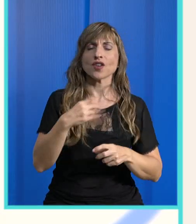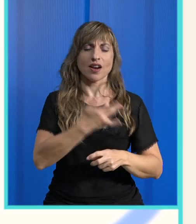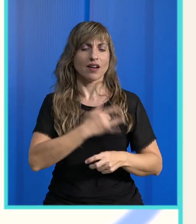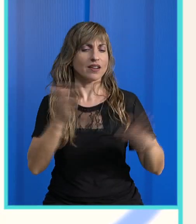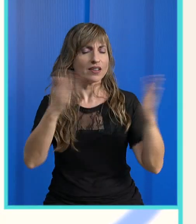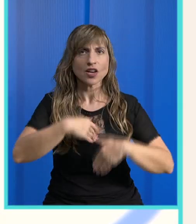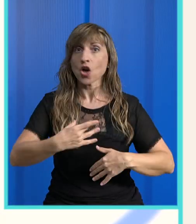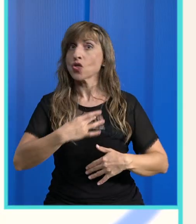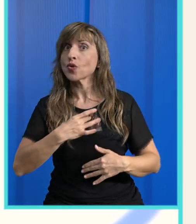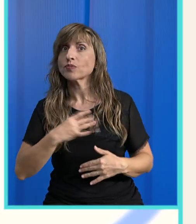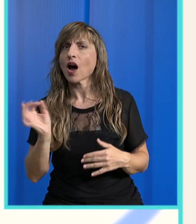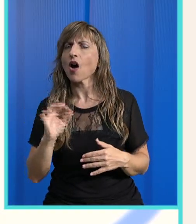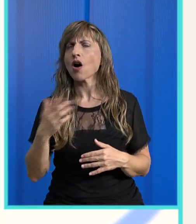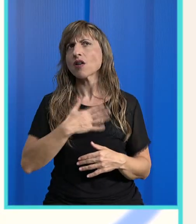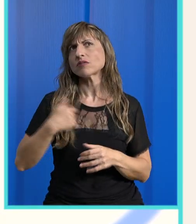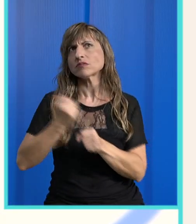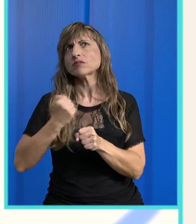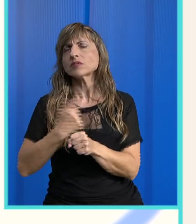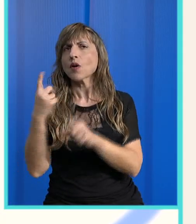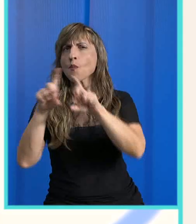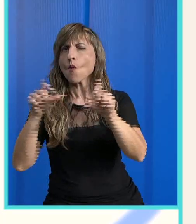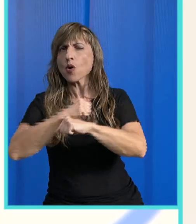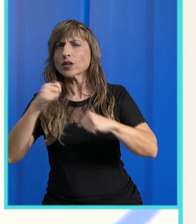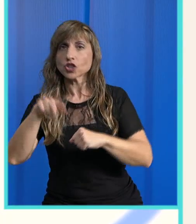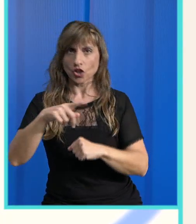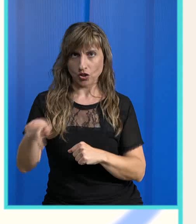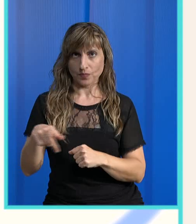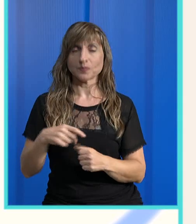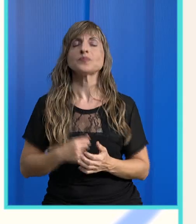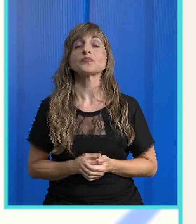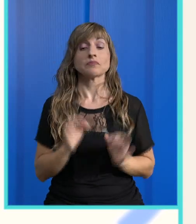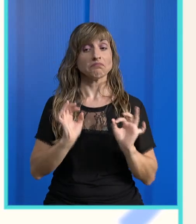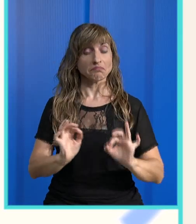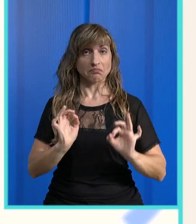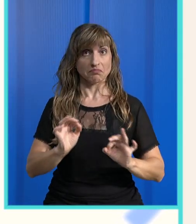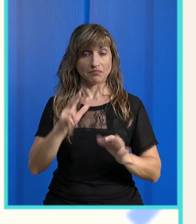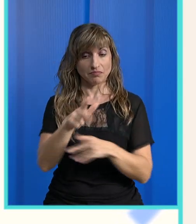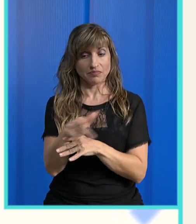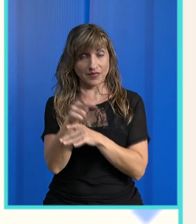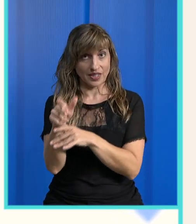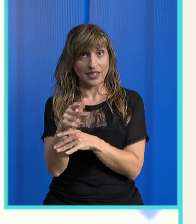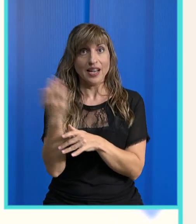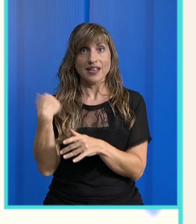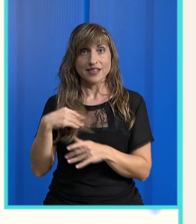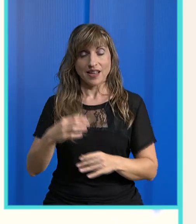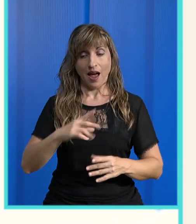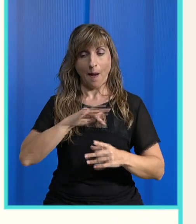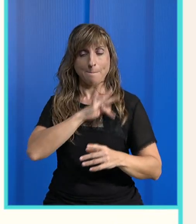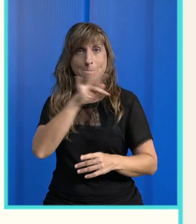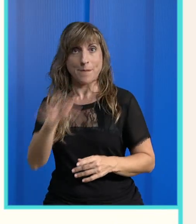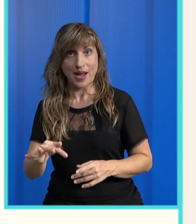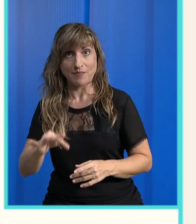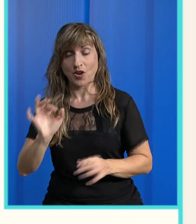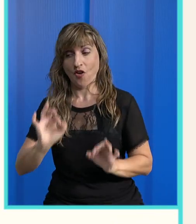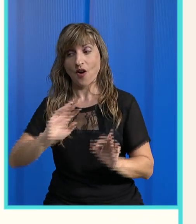dubtes i la decisió de si volen treballar en una multinacional o no. De moment, el film ja va rebre a la millor pel·lícula en